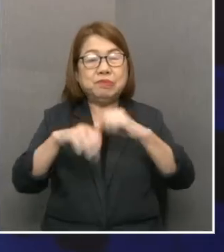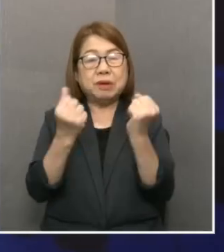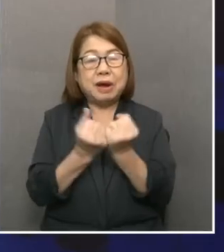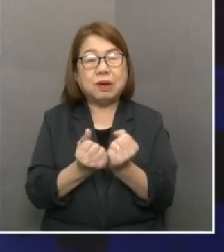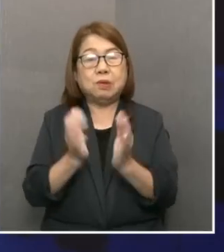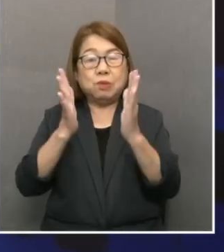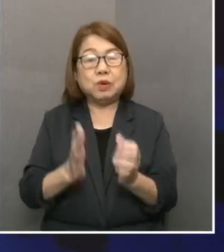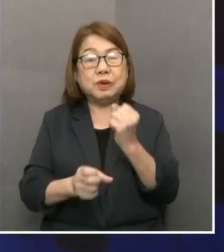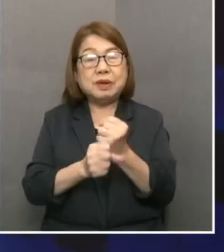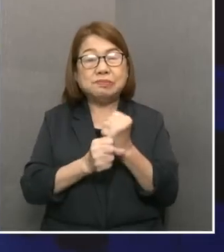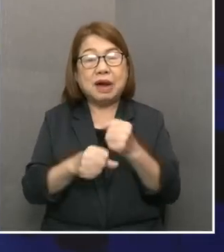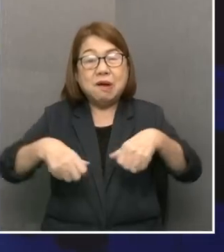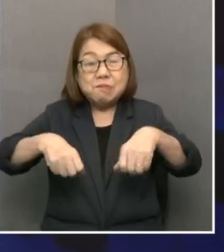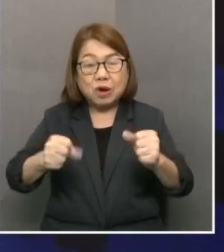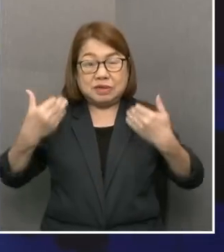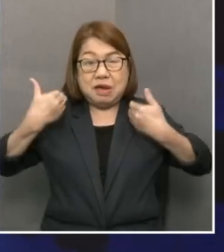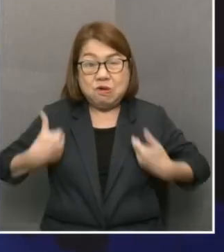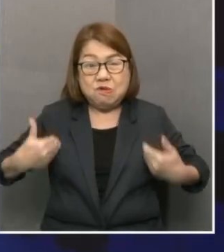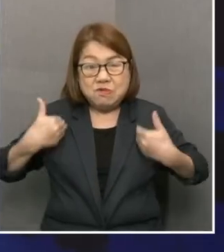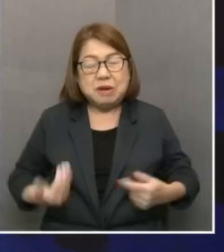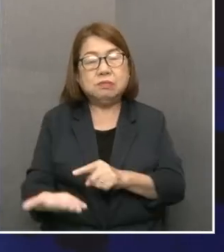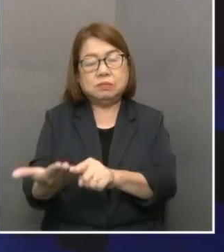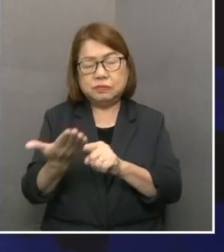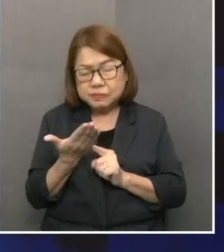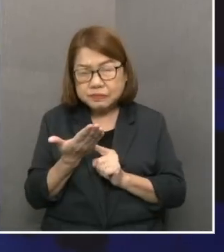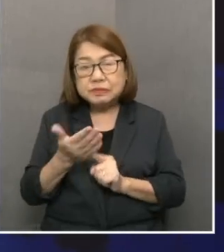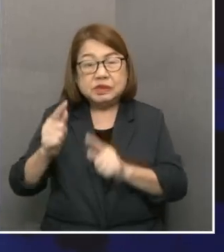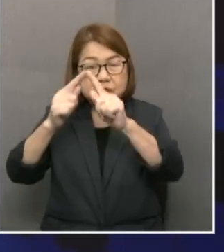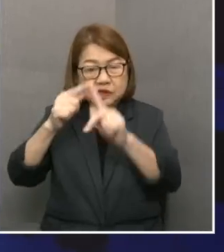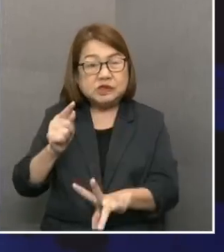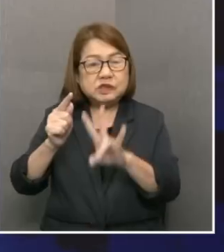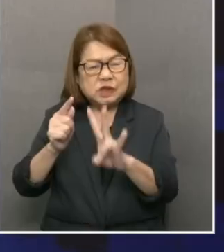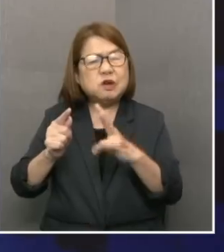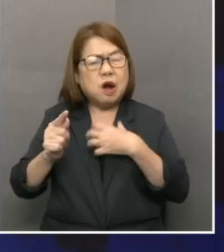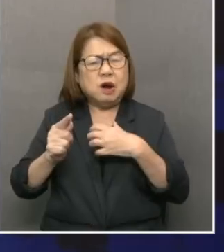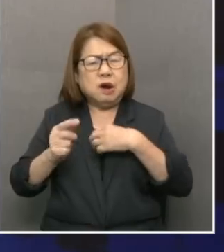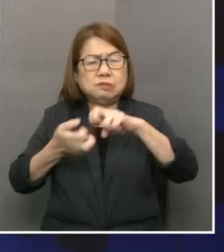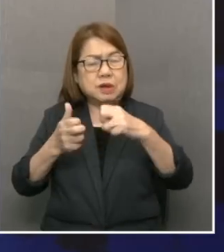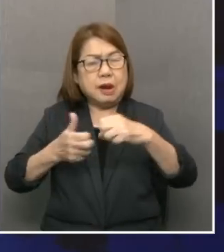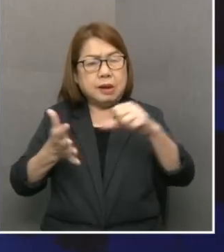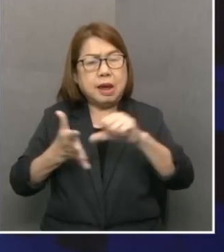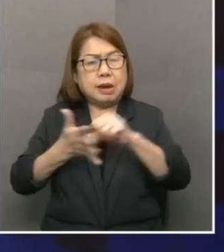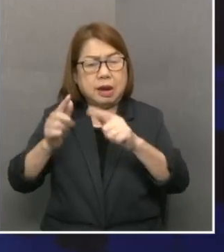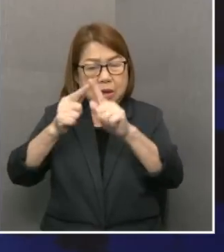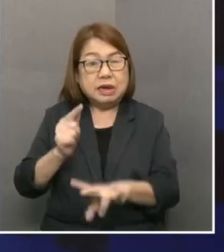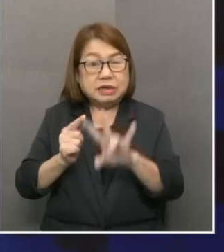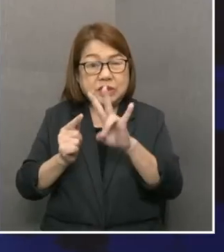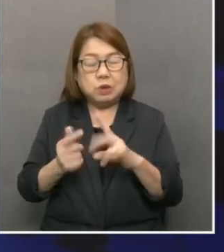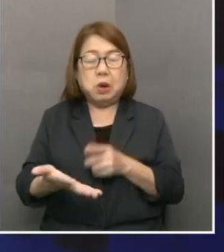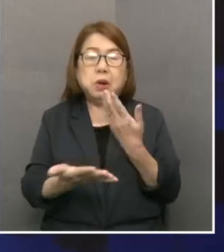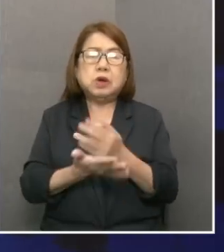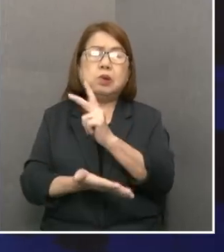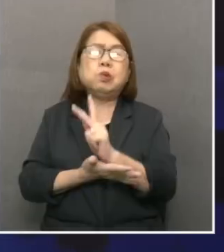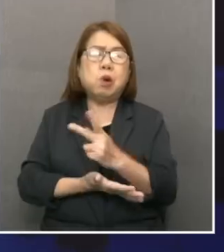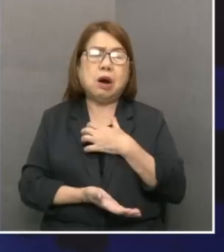ยนต์รับจ้างแห่งประเทศไทยมีการยื่นข้อเสนอค่ะคุณผู้ชม 7ข้อนะคะแก้ปัญญหาหลายด้านนี่พี่วินมอเตอร์ไซค์มีปัญหาเงินกู้นะคะ